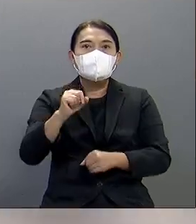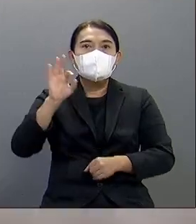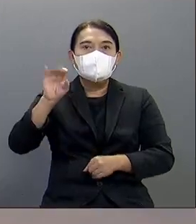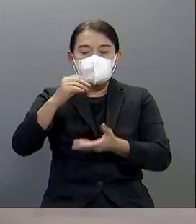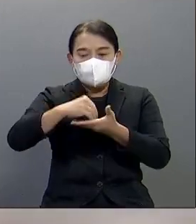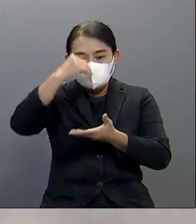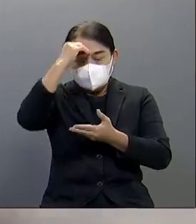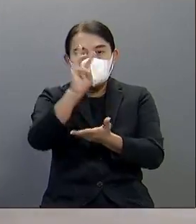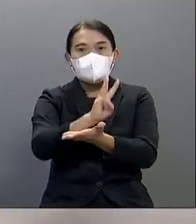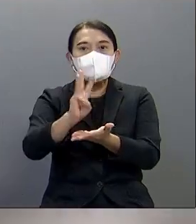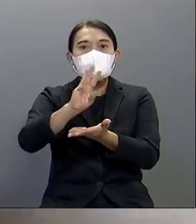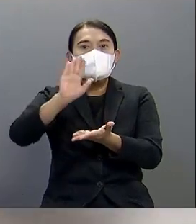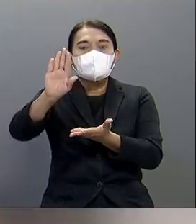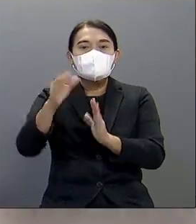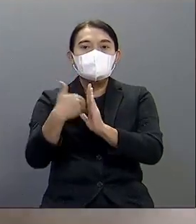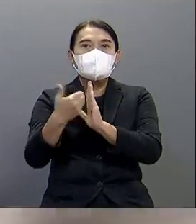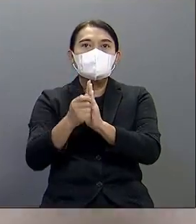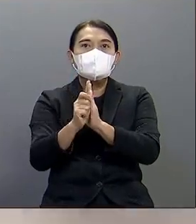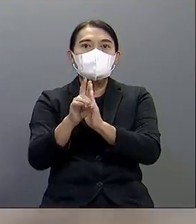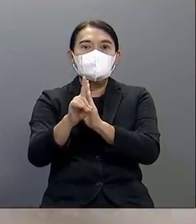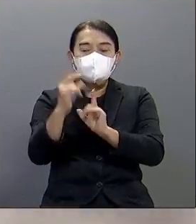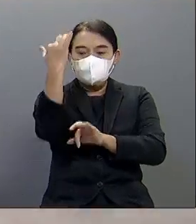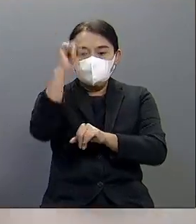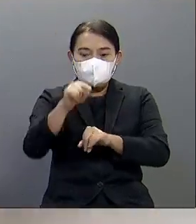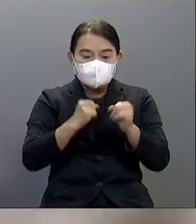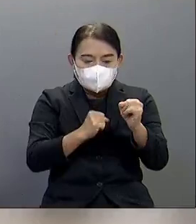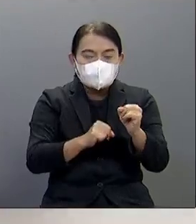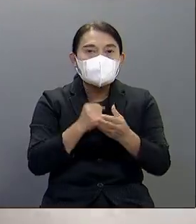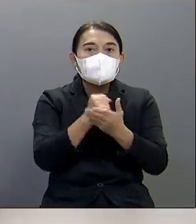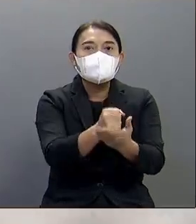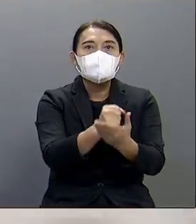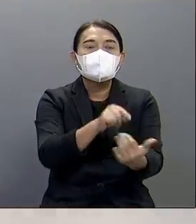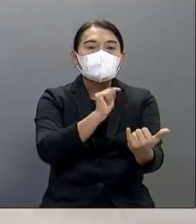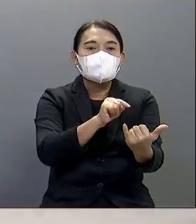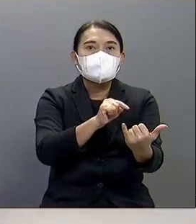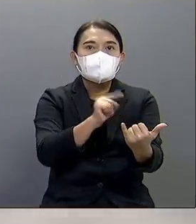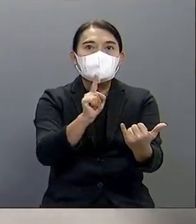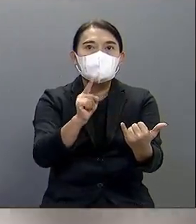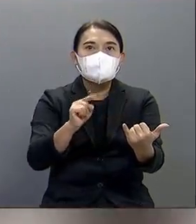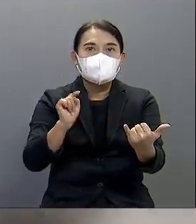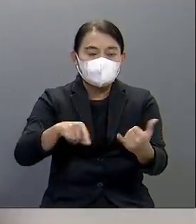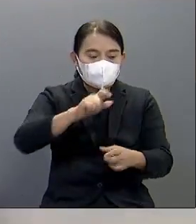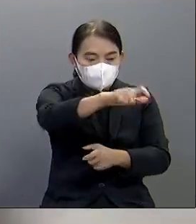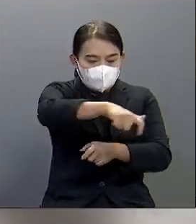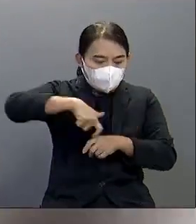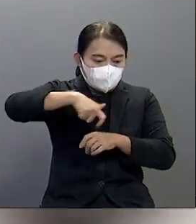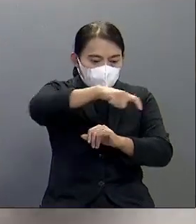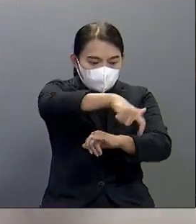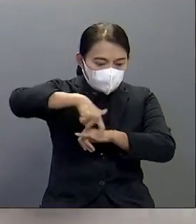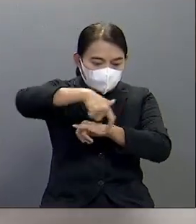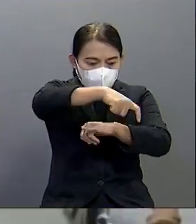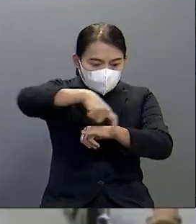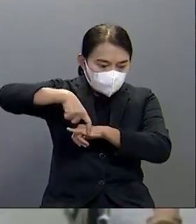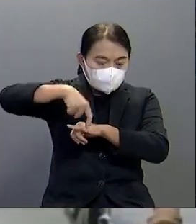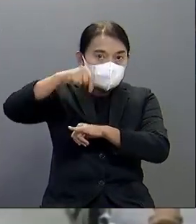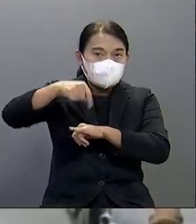กษาวิทยาลัยเทคนิคอุดรธานีแผนกคอมพิวเตอร์พยายามเข้าไปช่วยเหลือใช้ด้ามร่มเนี่ยเกี่ยวตัวนักเรียนคนนี้ออกมาจากเส